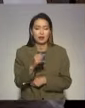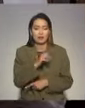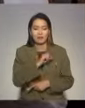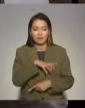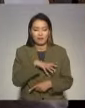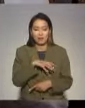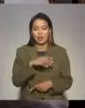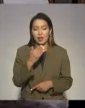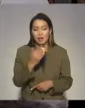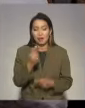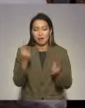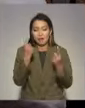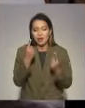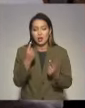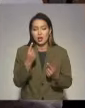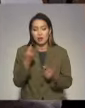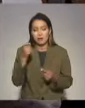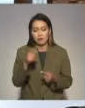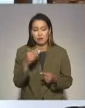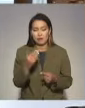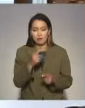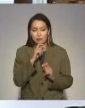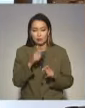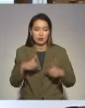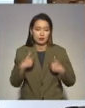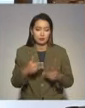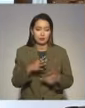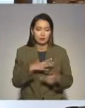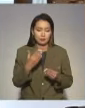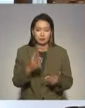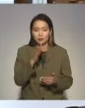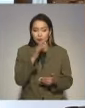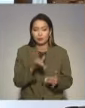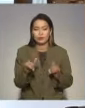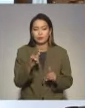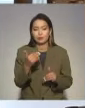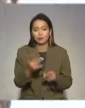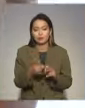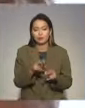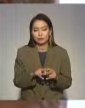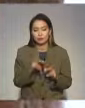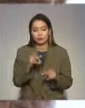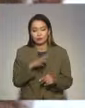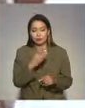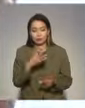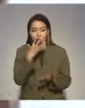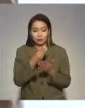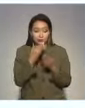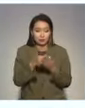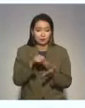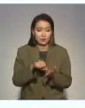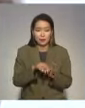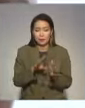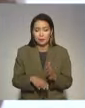Отечественной поздравили служащие одной из воинских частей. О службе в мирное время говорить куда легче. Но когда перед тобой участник той страшной